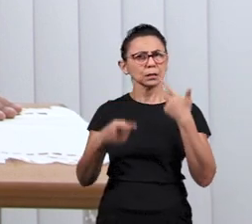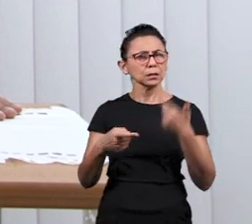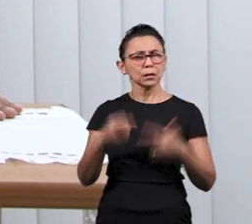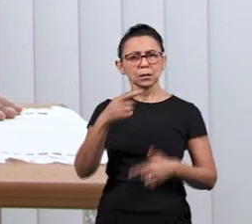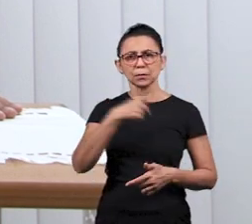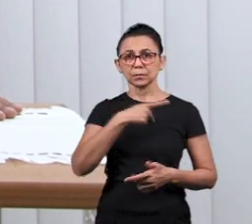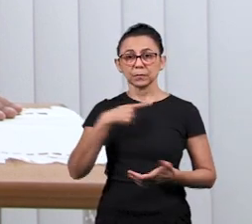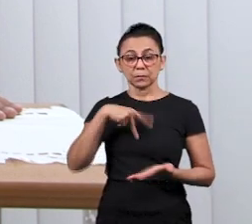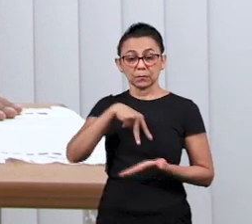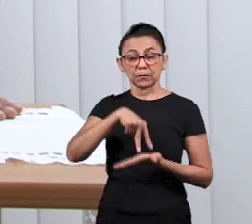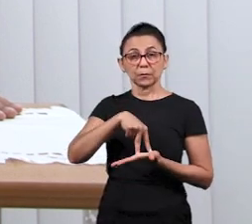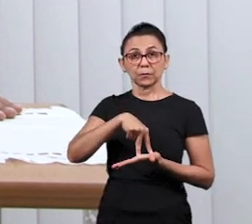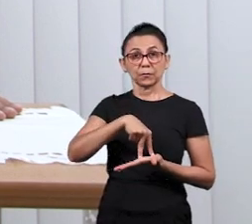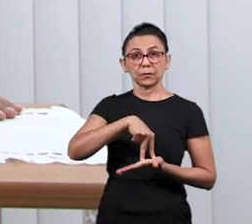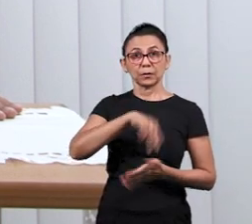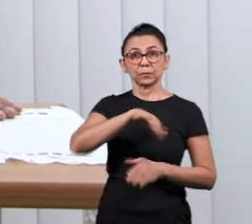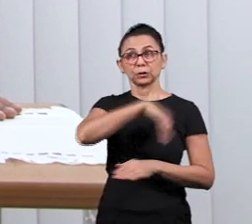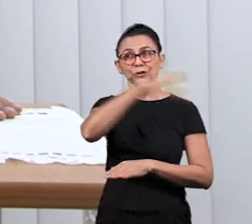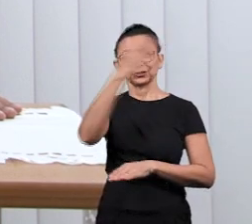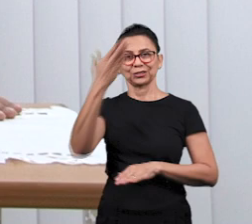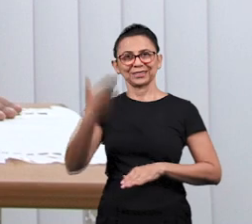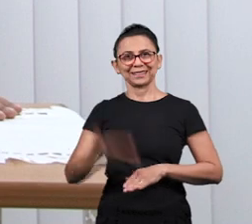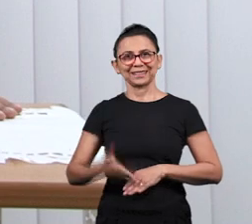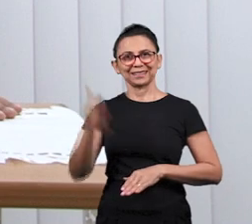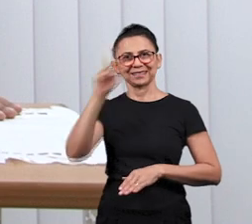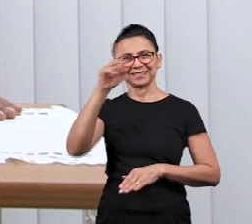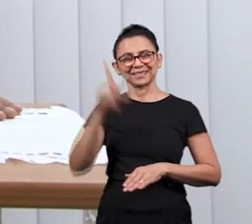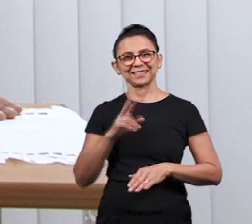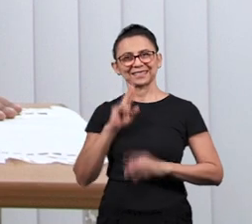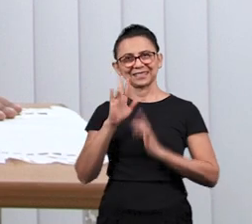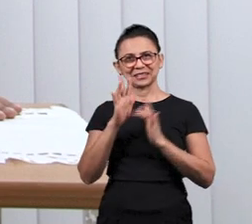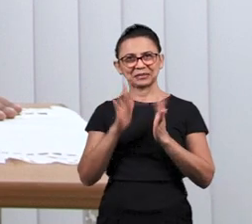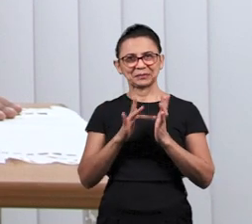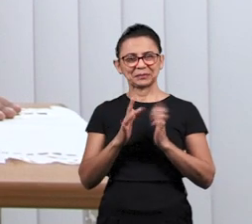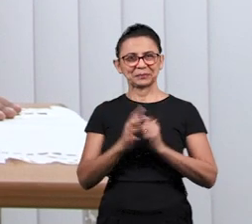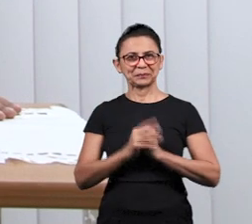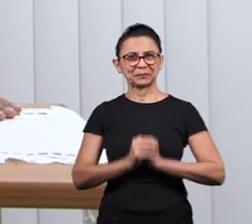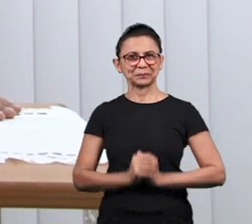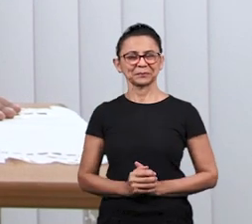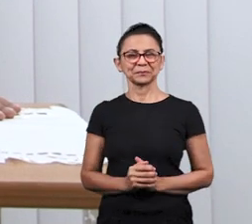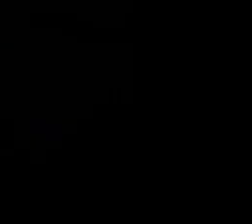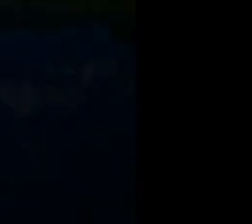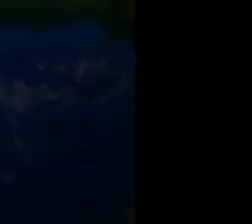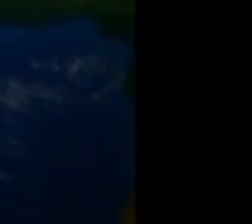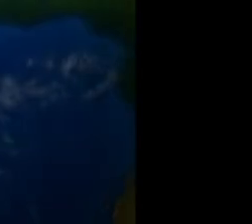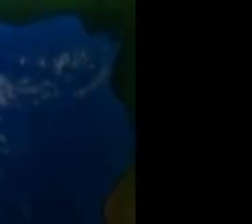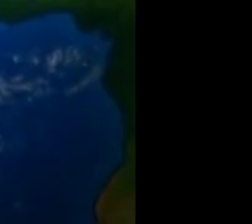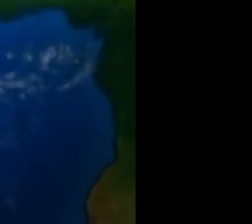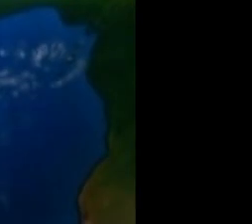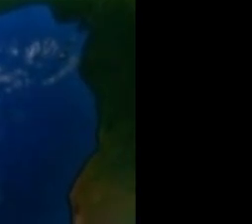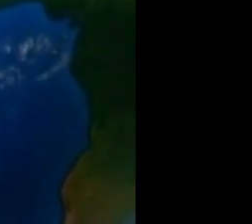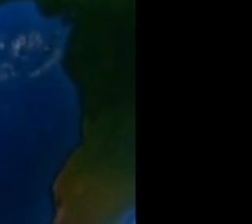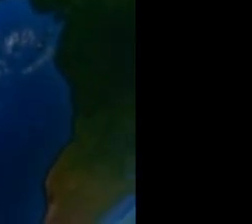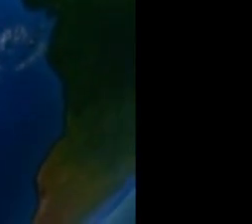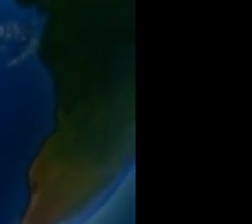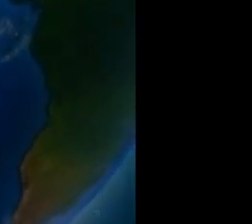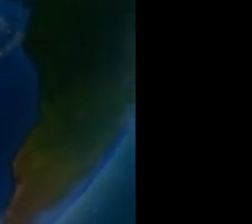Пастора 24 часа в сутки в вашем распоряжении, да благословит Господь всех вас. Мир Божий.